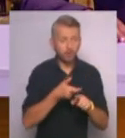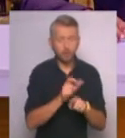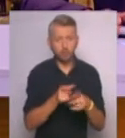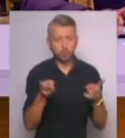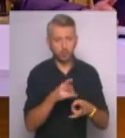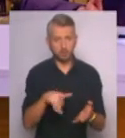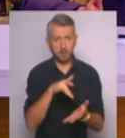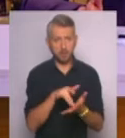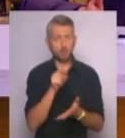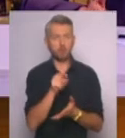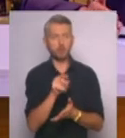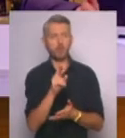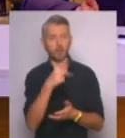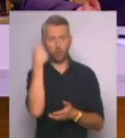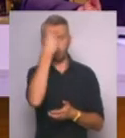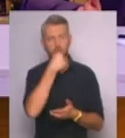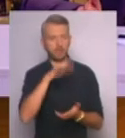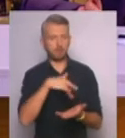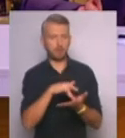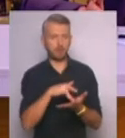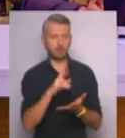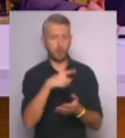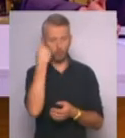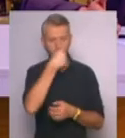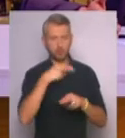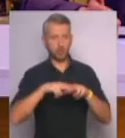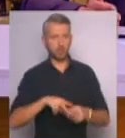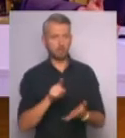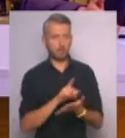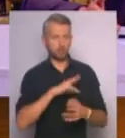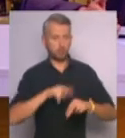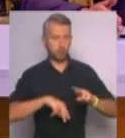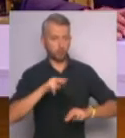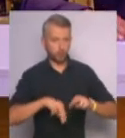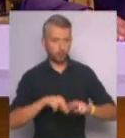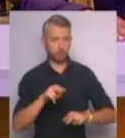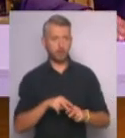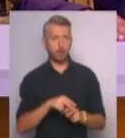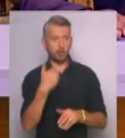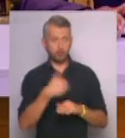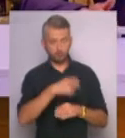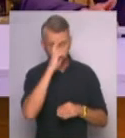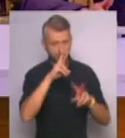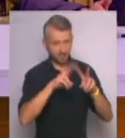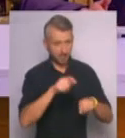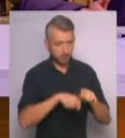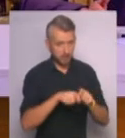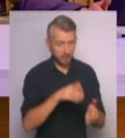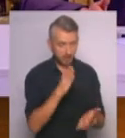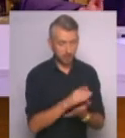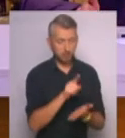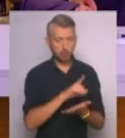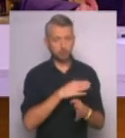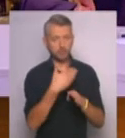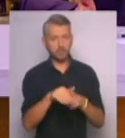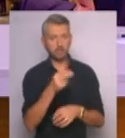місту, і вона як обличчя міста, тобто як обличчя столиці, має бути побудована. Угу. Пройдена державна експертиза, мають бути виділені ці